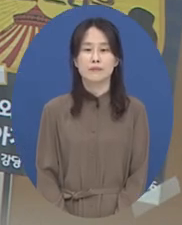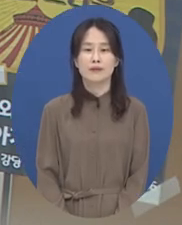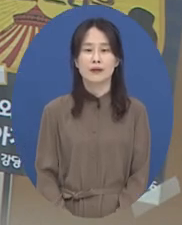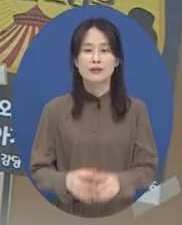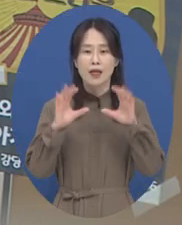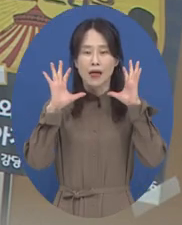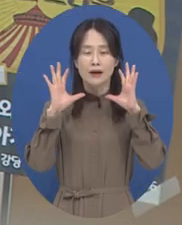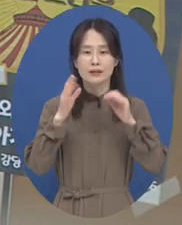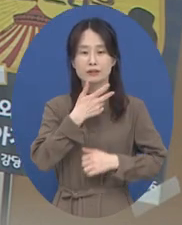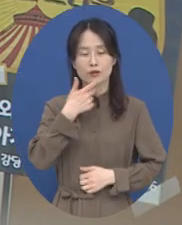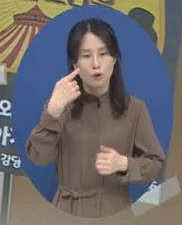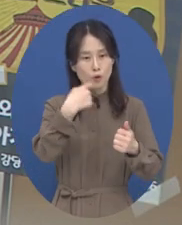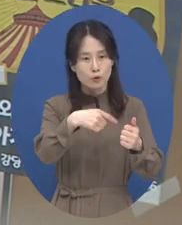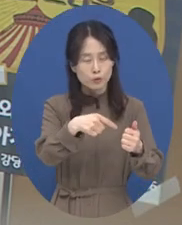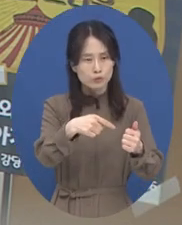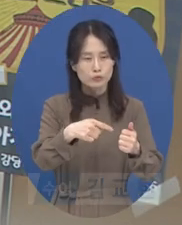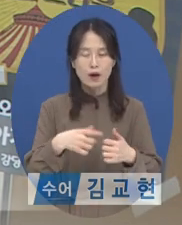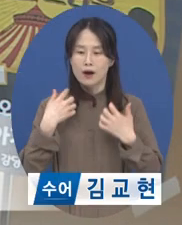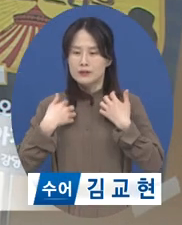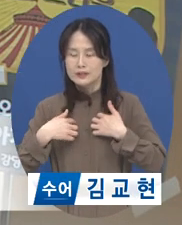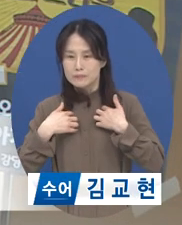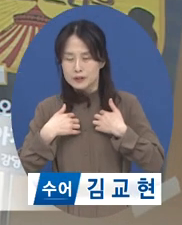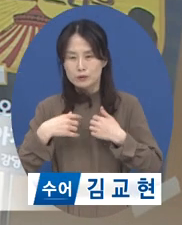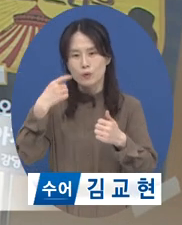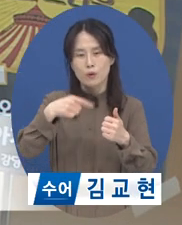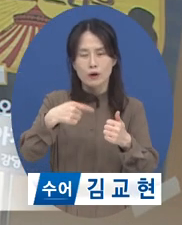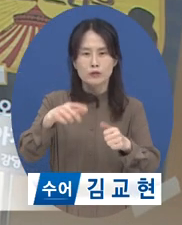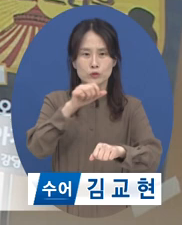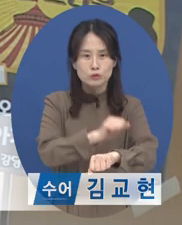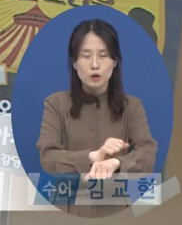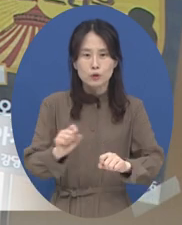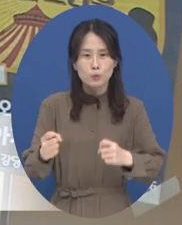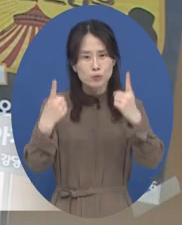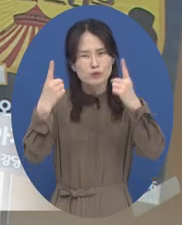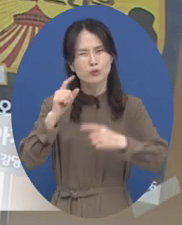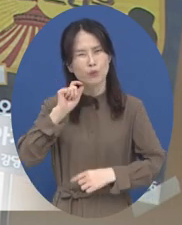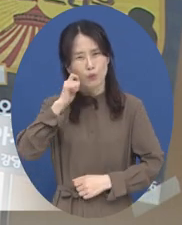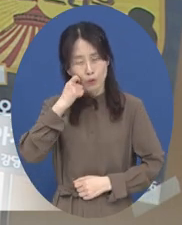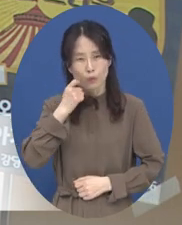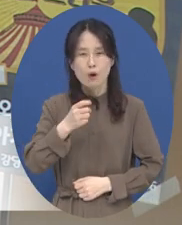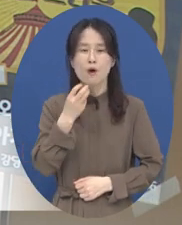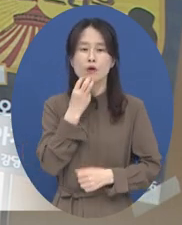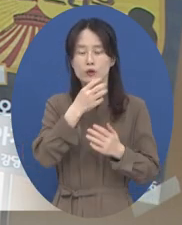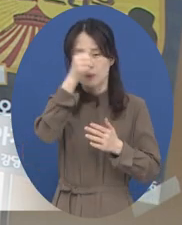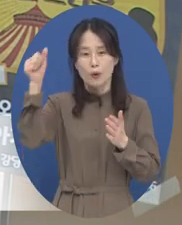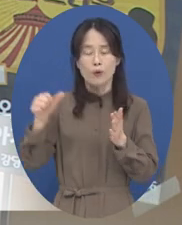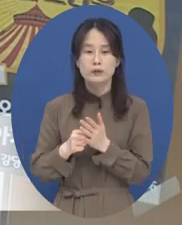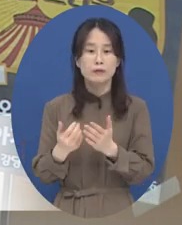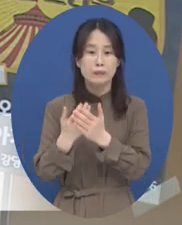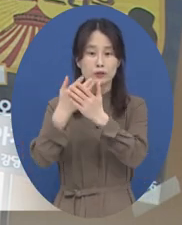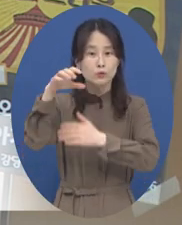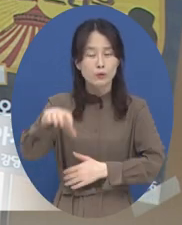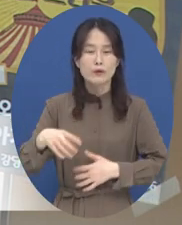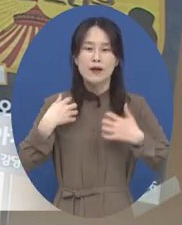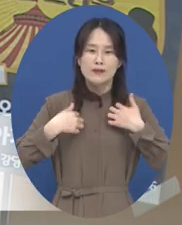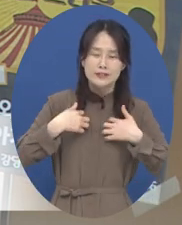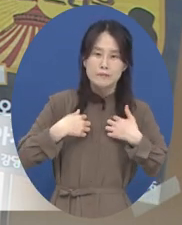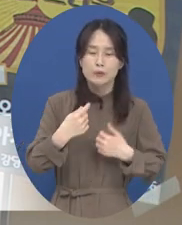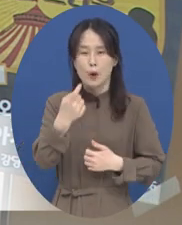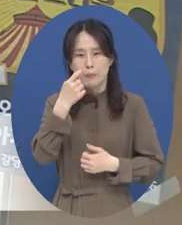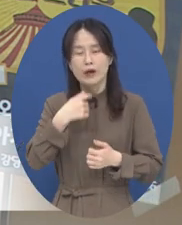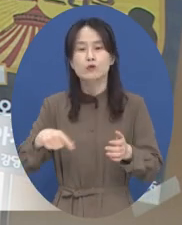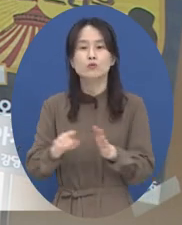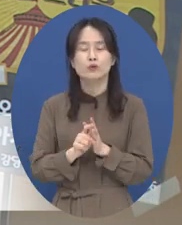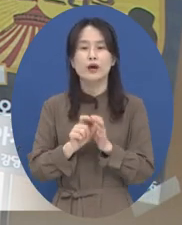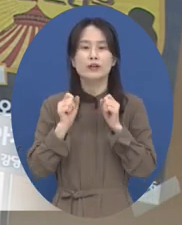아이들 영어 교육, 재미와 학습을 동시에 챙기기가 쉽지 않은데요. 경기도 평생교육진흥원이 재미와 학습은 물론 학교로 직접